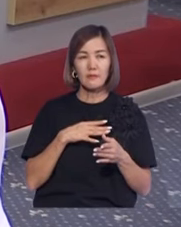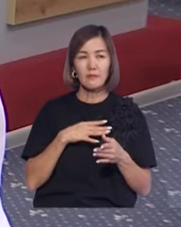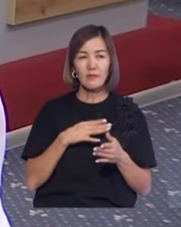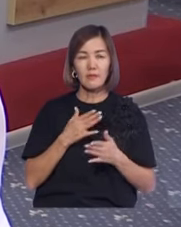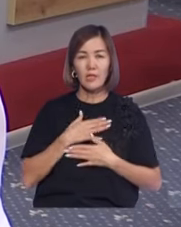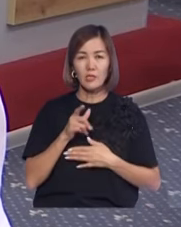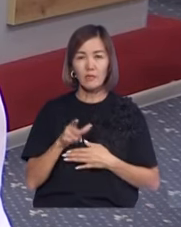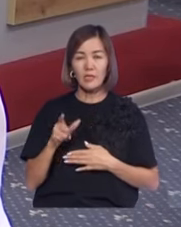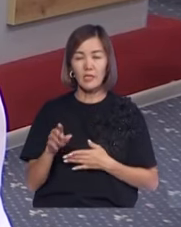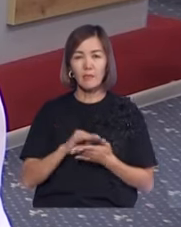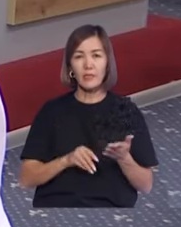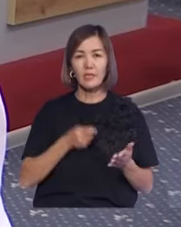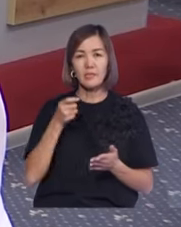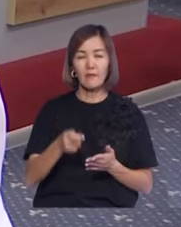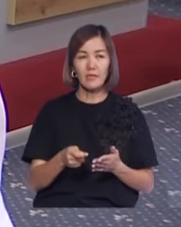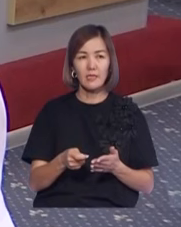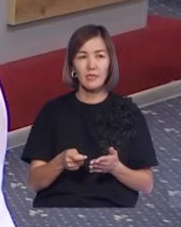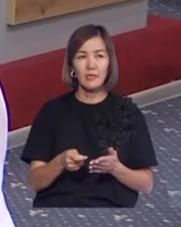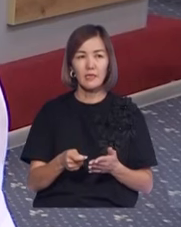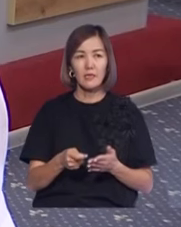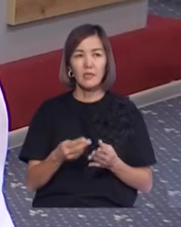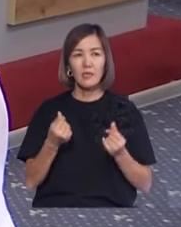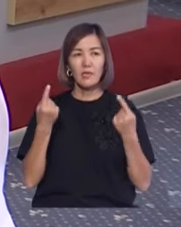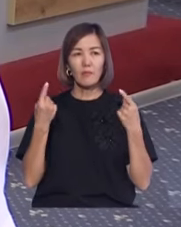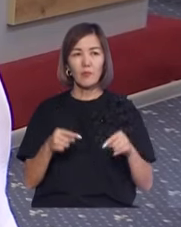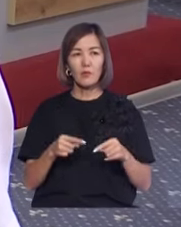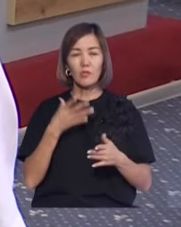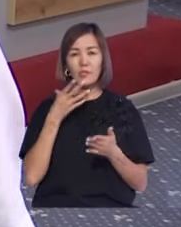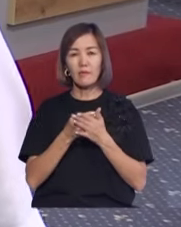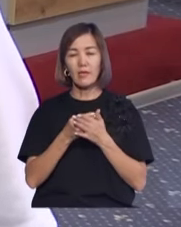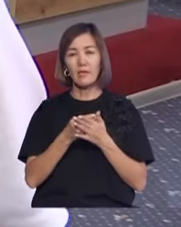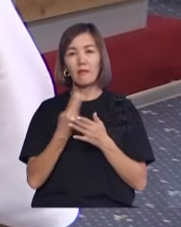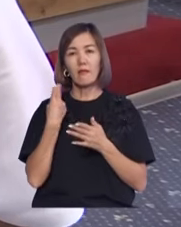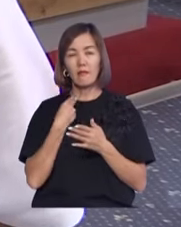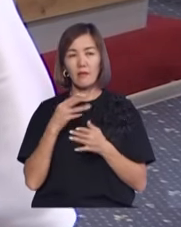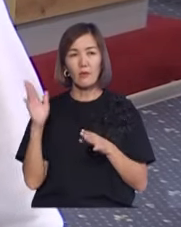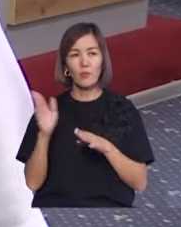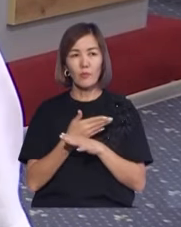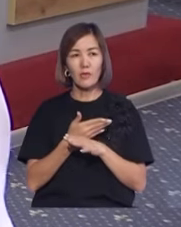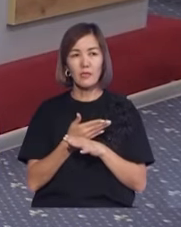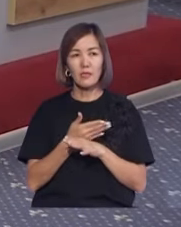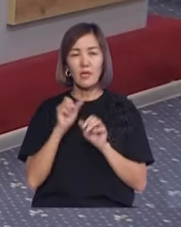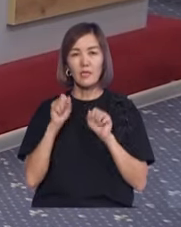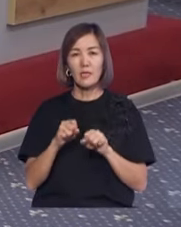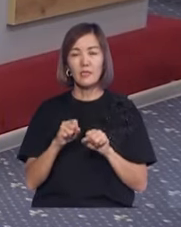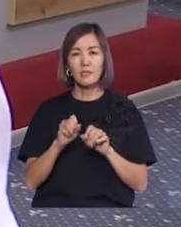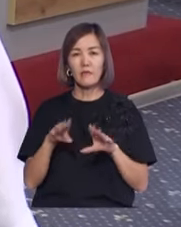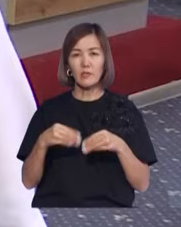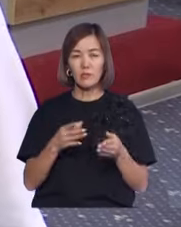нашим гражданам подать заявление, обанкротиться и списать свои долги. То есть даст